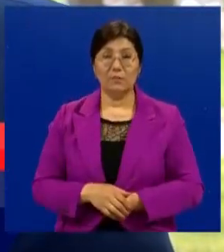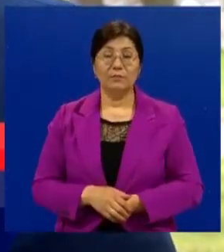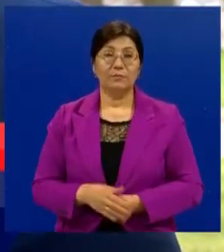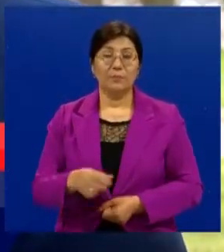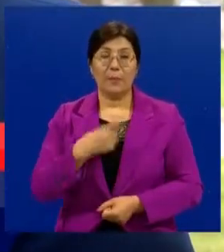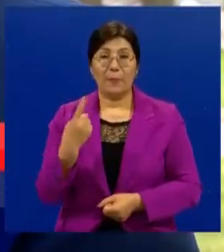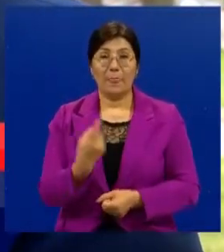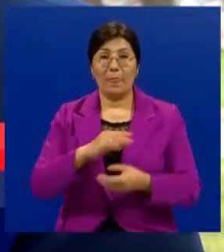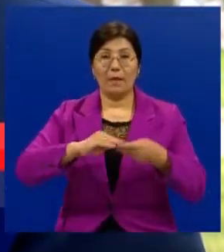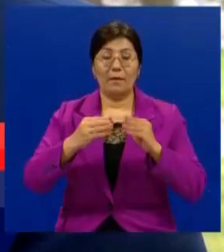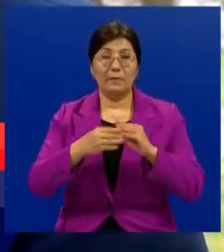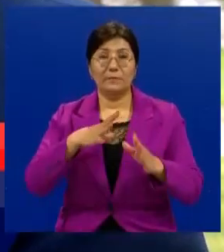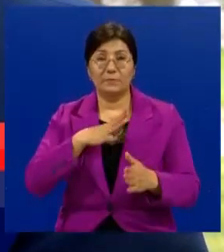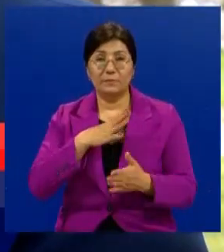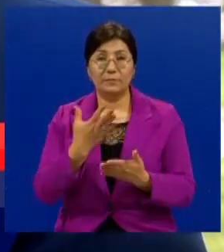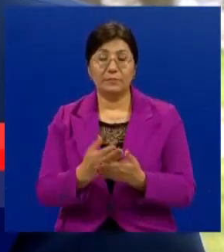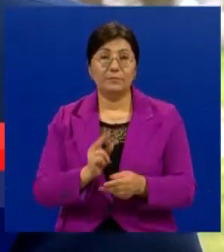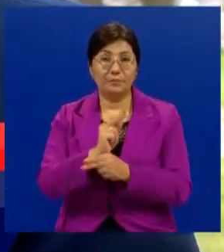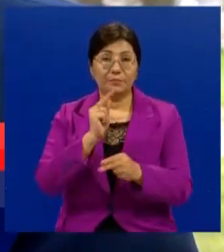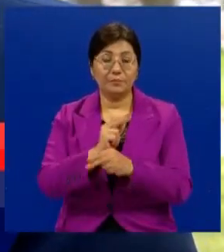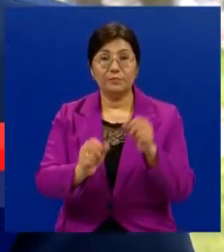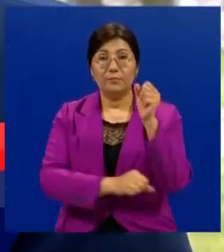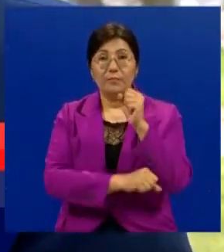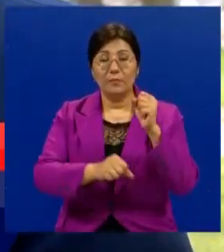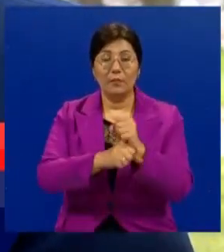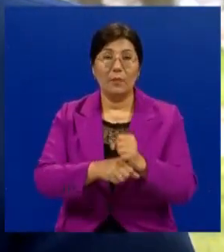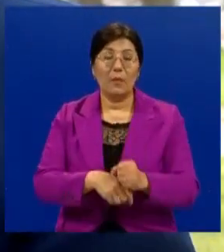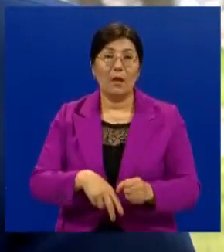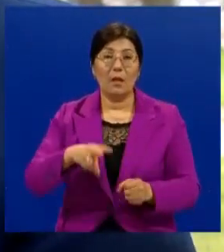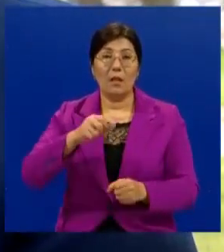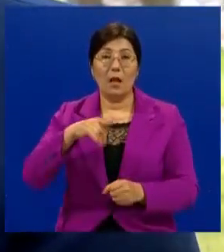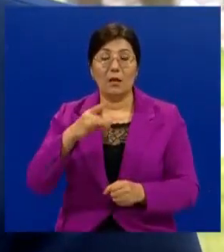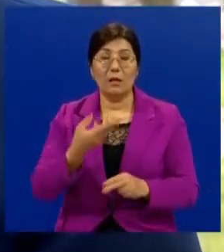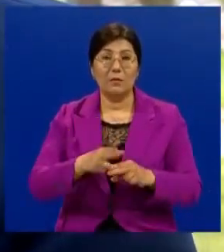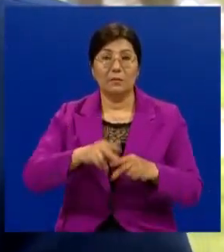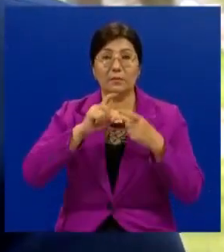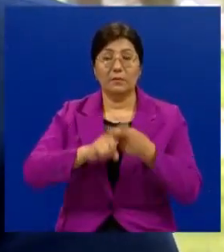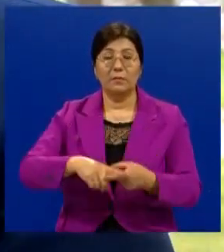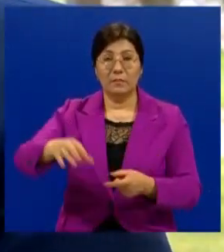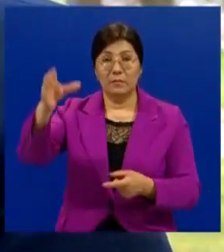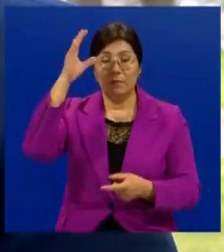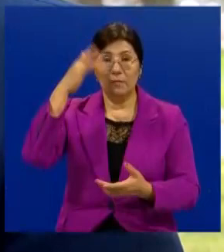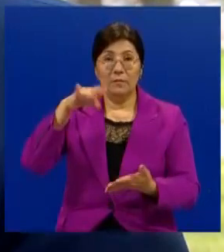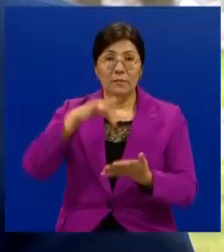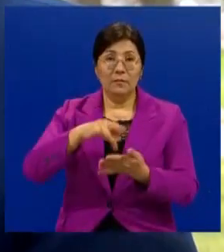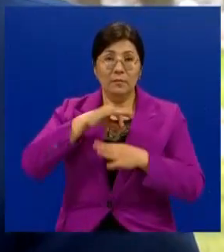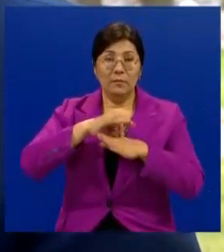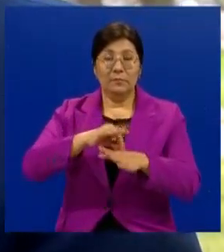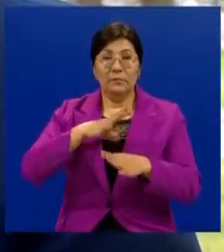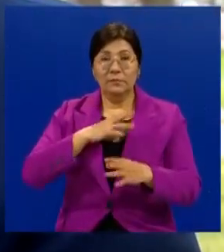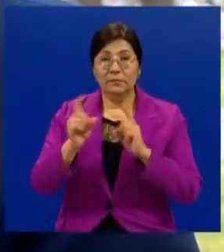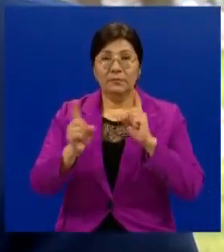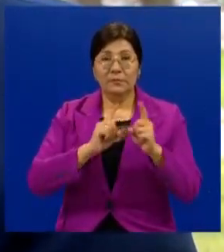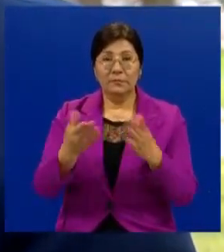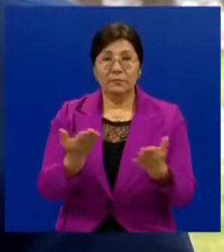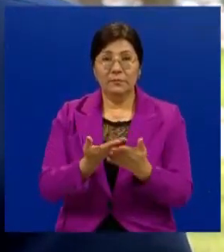Одним из актуальных вопросов является квалификация работников лагерей. В этой связи областным научно-практическим центром была проведена конференция,